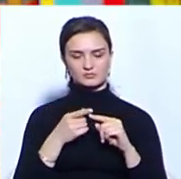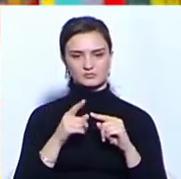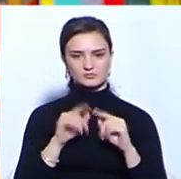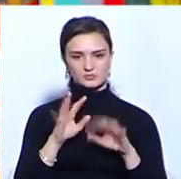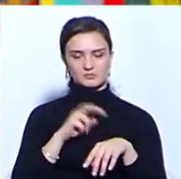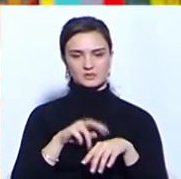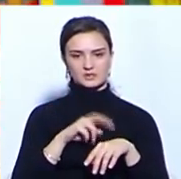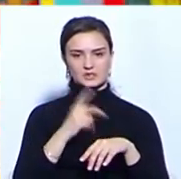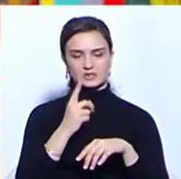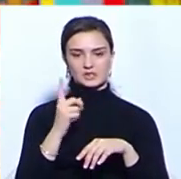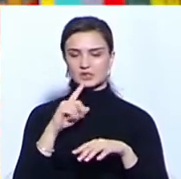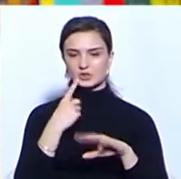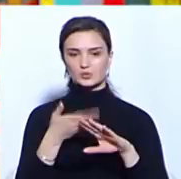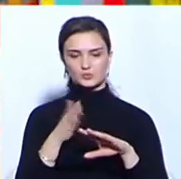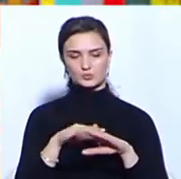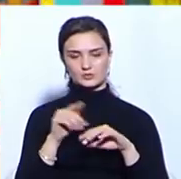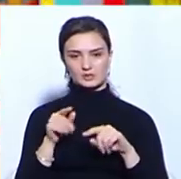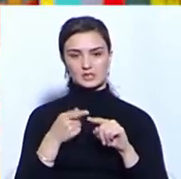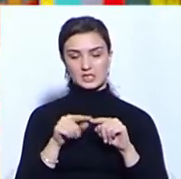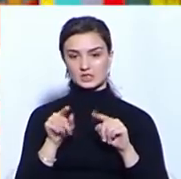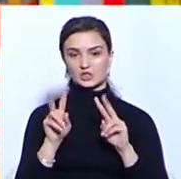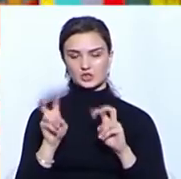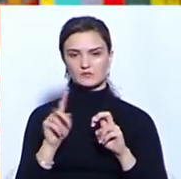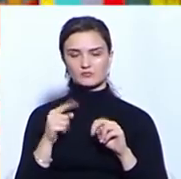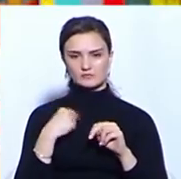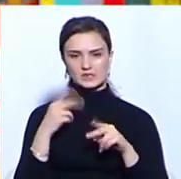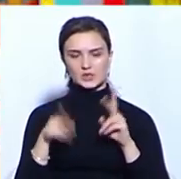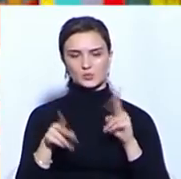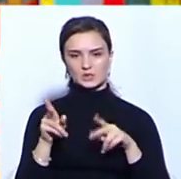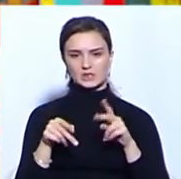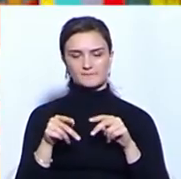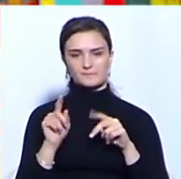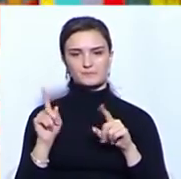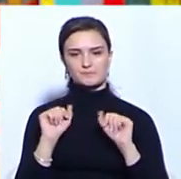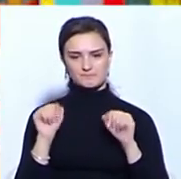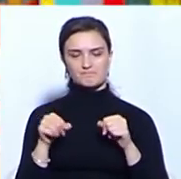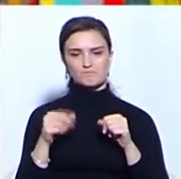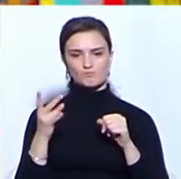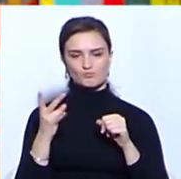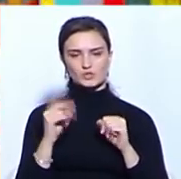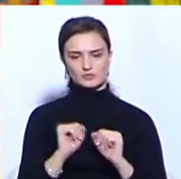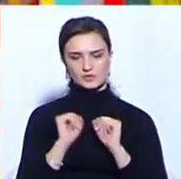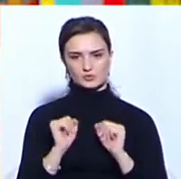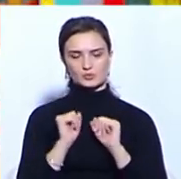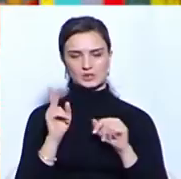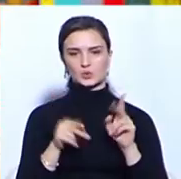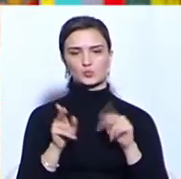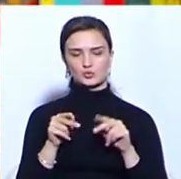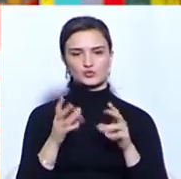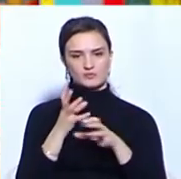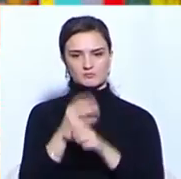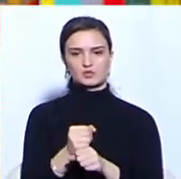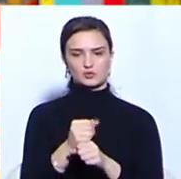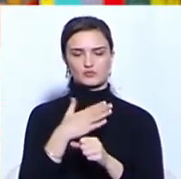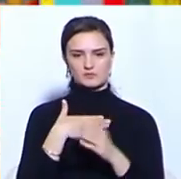სწორედ მედიცინის ერთ-ერთი სირთულე და ეს მიუთითებს იმაზე, რომ ჩვენ ქირურგიისგან აჩელება უნდა შევეცადოთ, რომ ქირურგია რაც შეიძლება